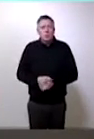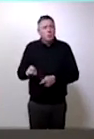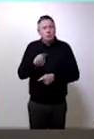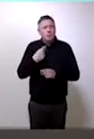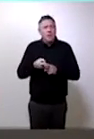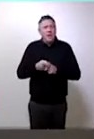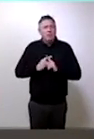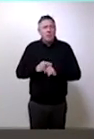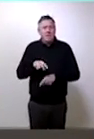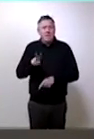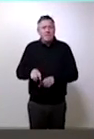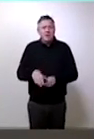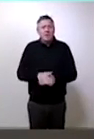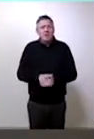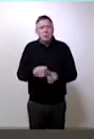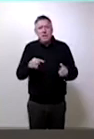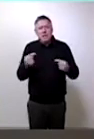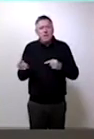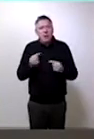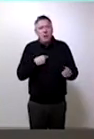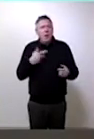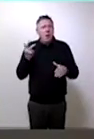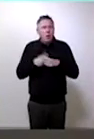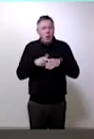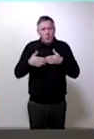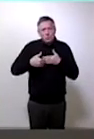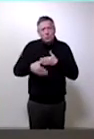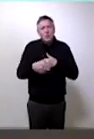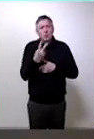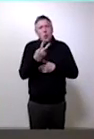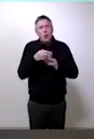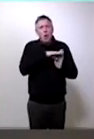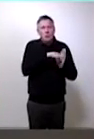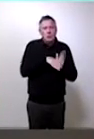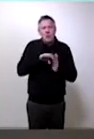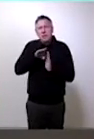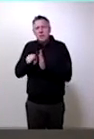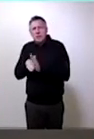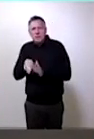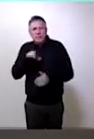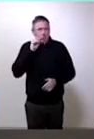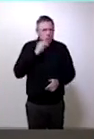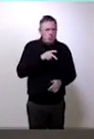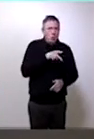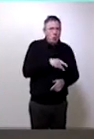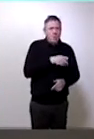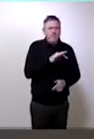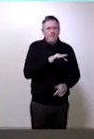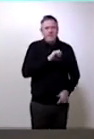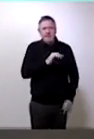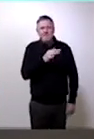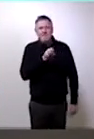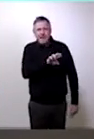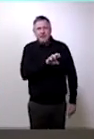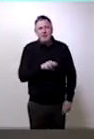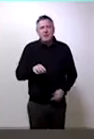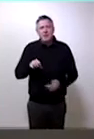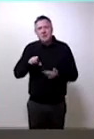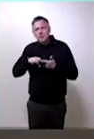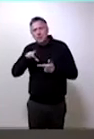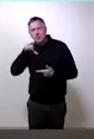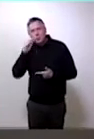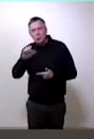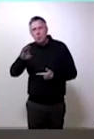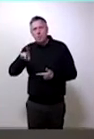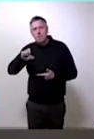débats et ensuite les deux adjoints concernés, Stéphane Peffer qui va intervenir, mais également Bernard Blanc, en charge de